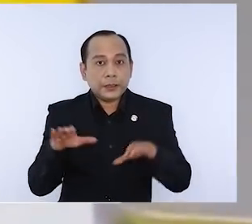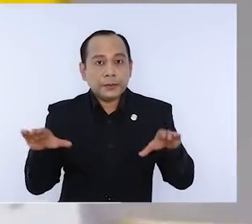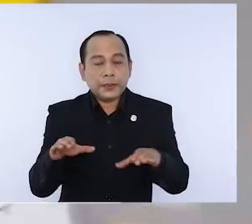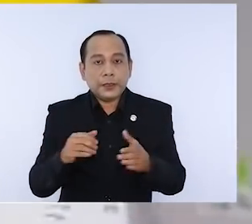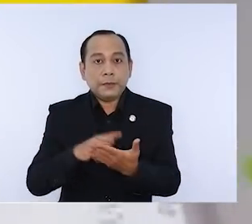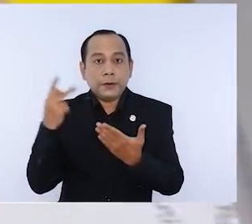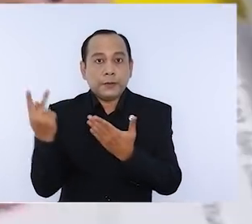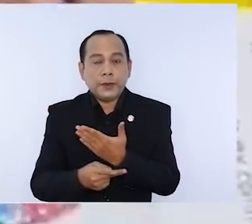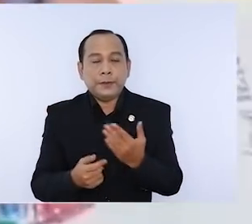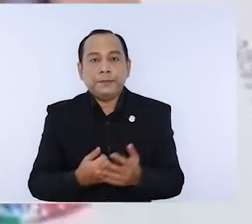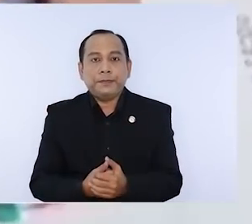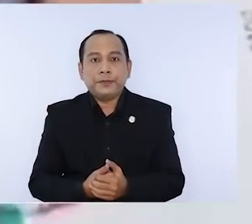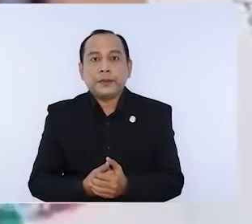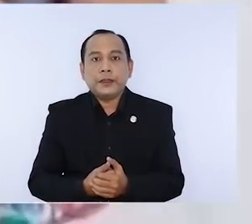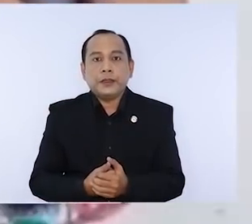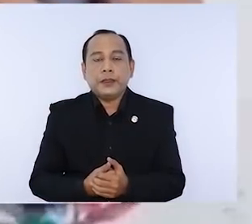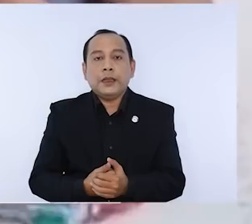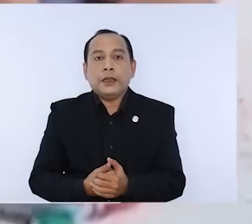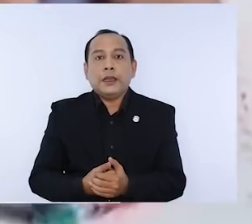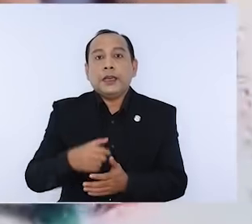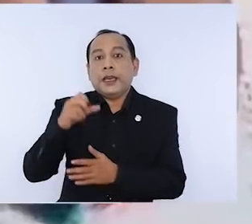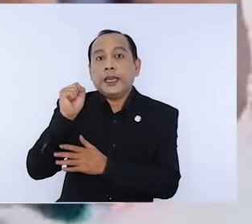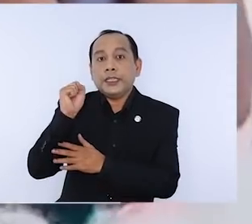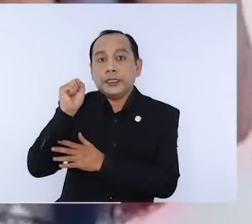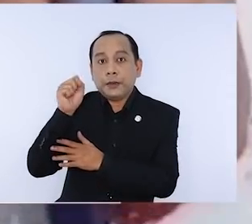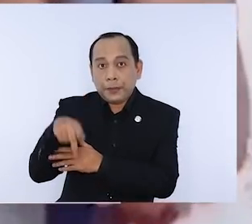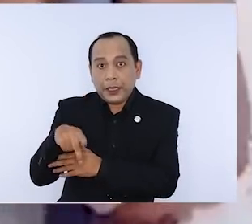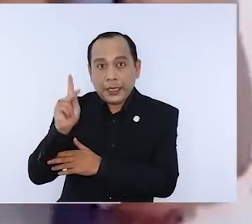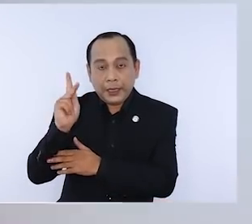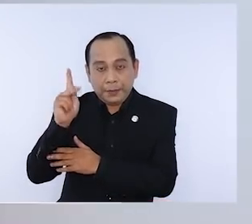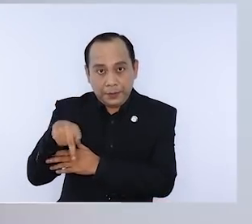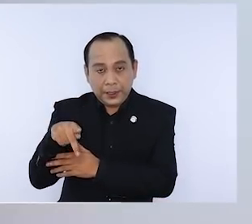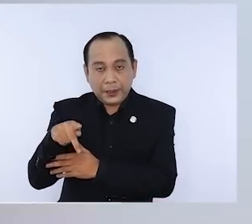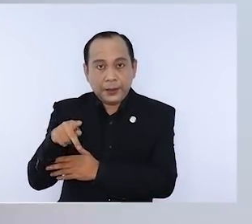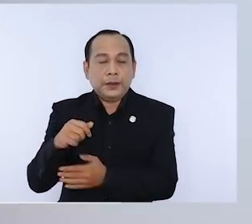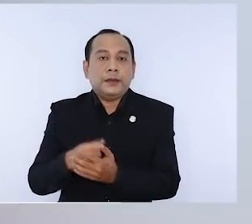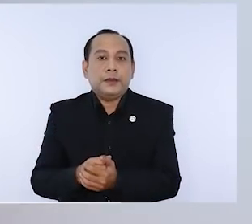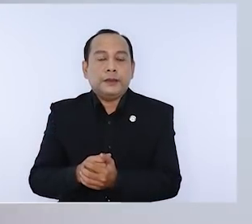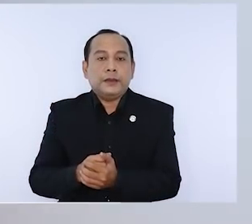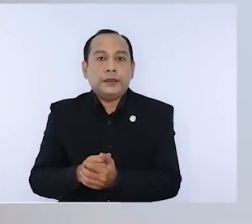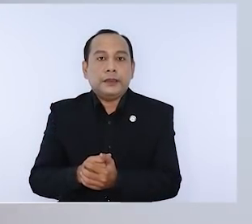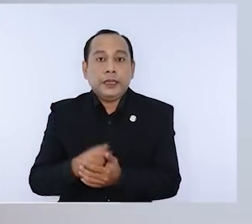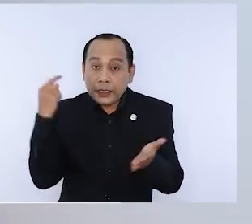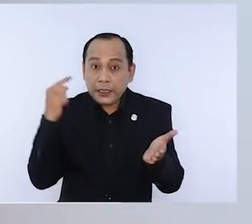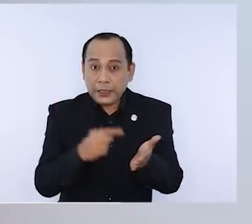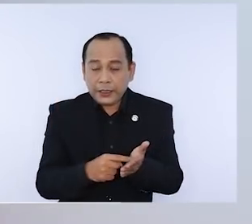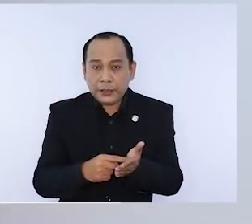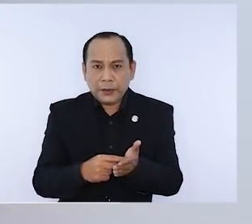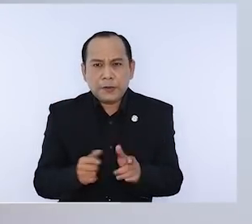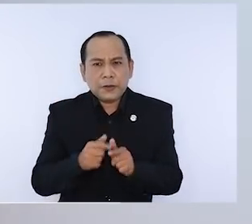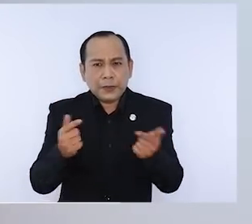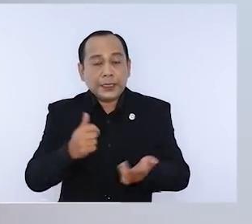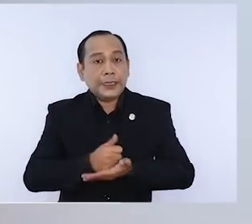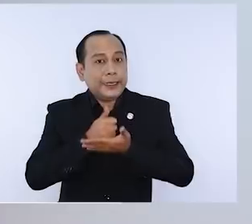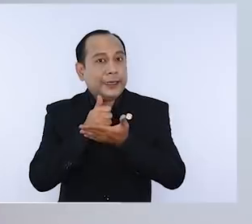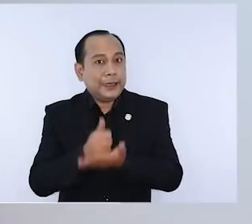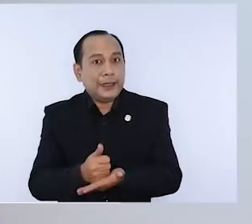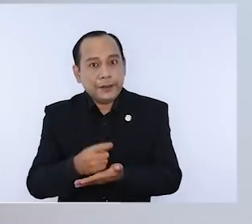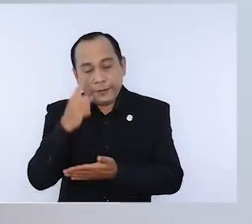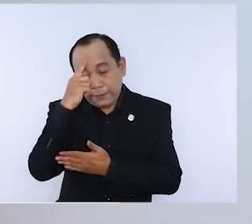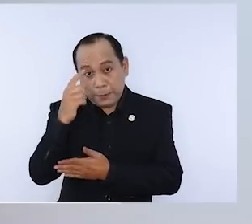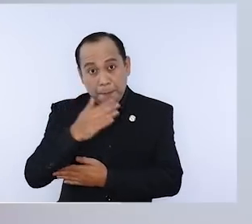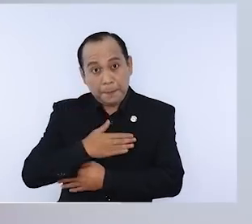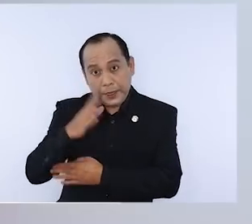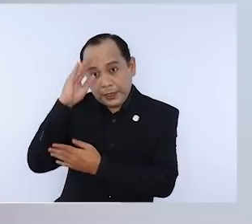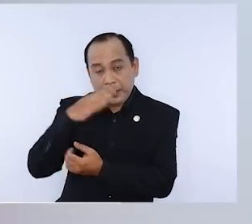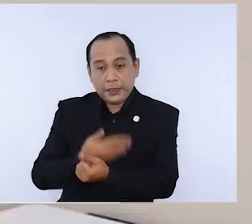klaseng proyekto, ang Special Pre-Kindergarten Program. At ito po ay malaki po ang naitulong sa aking pong